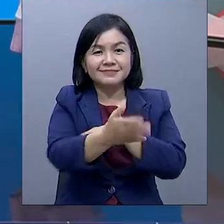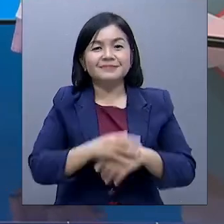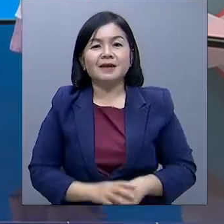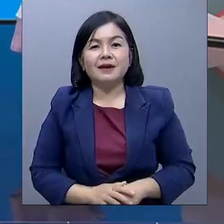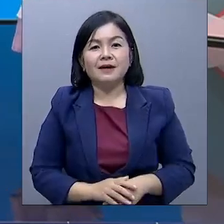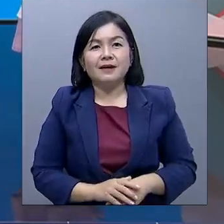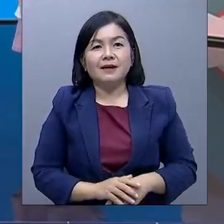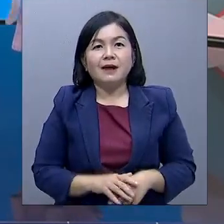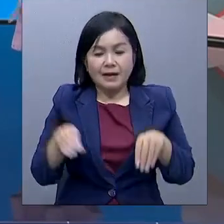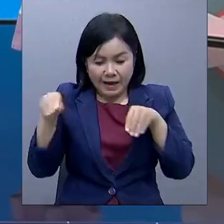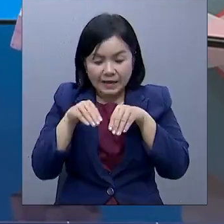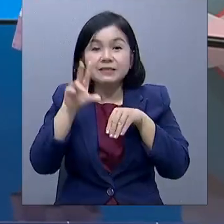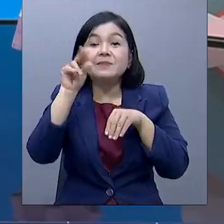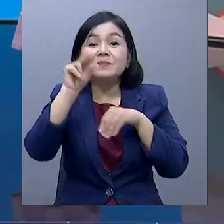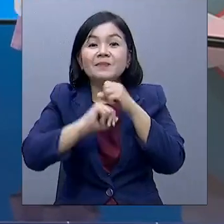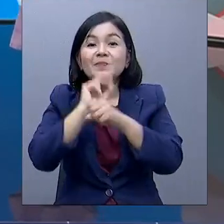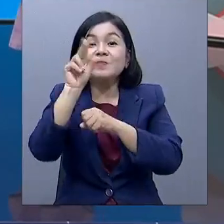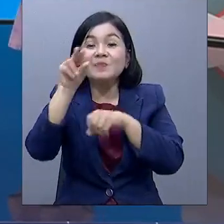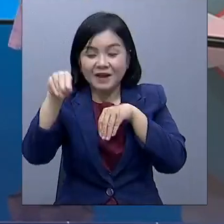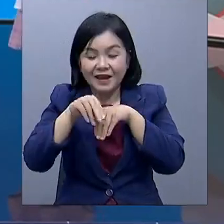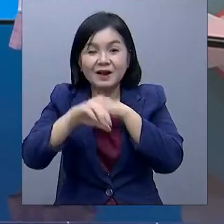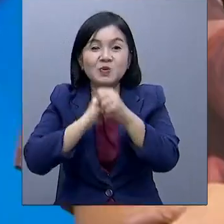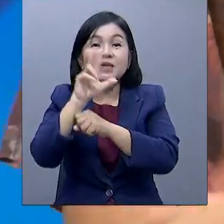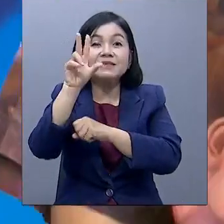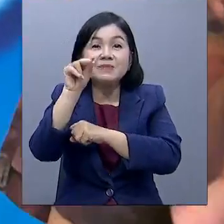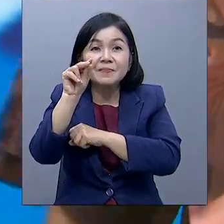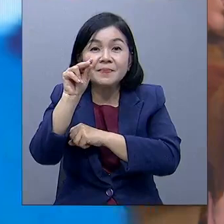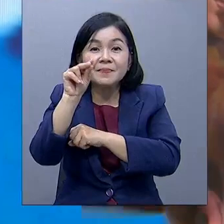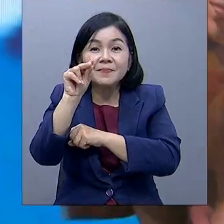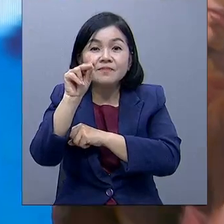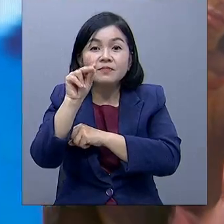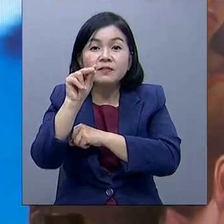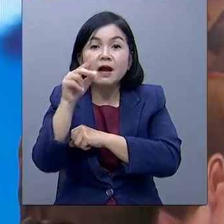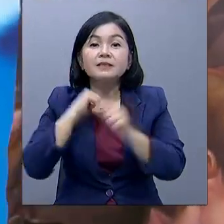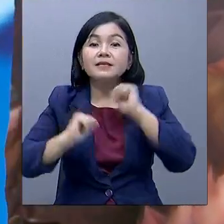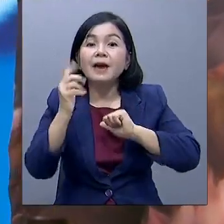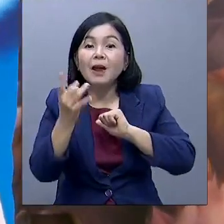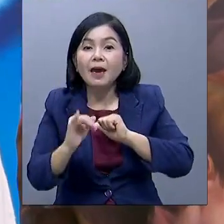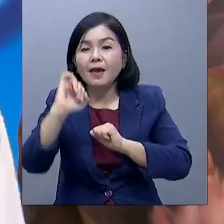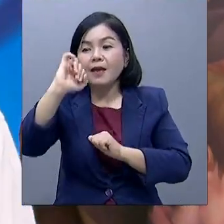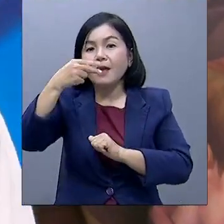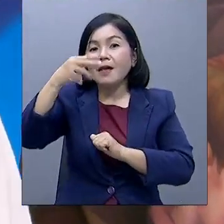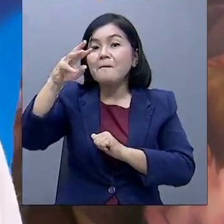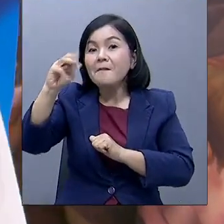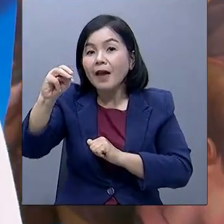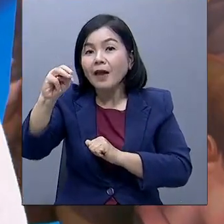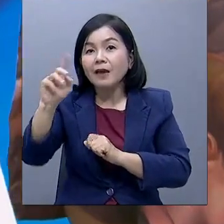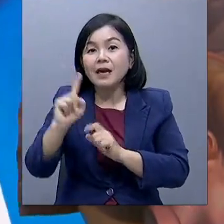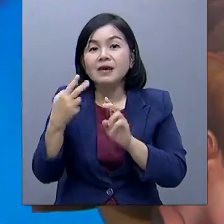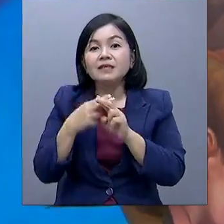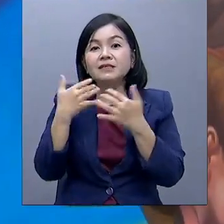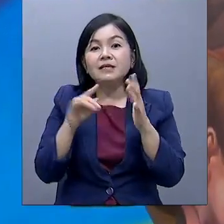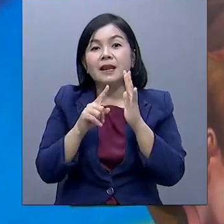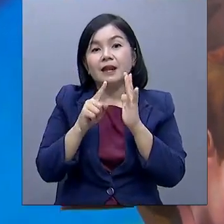ใหม่แบบใกล้จะ30แล้วค่ะอีกนิดนึงไงแต่ยังไม่หมด น้องใส่ในเรื่องเล่นเป็นใครนะครับ เล่นเป็นใหม่ค่ะ แต่ชื่อน้องเบสไงเล่า